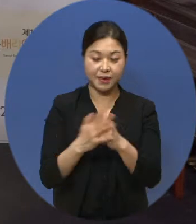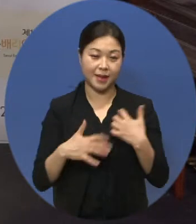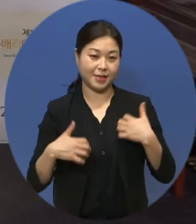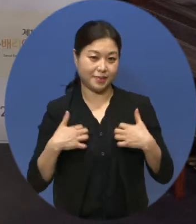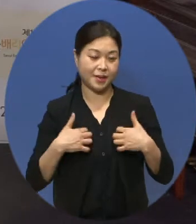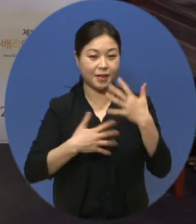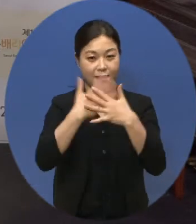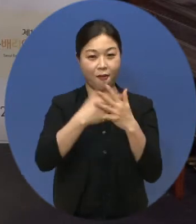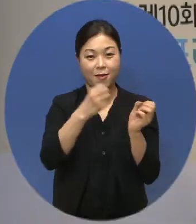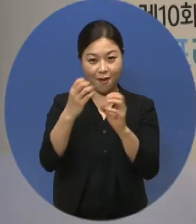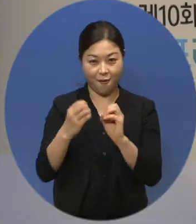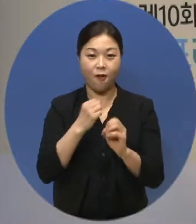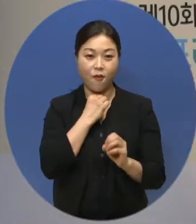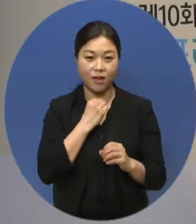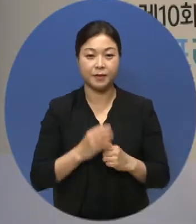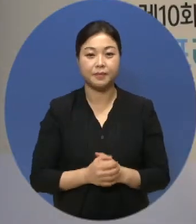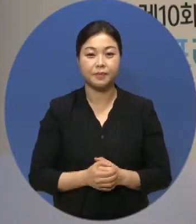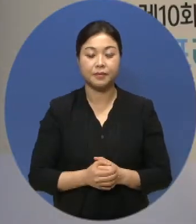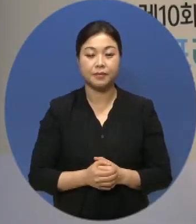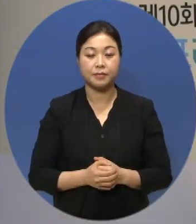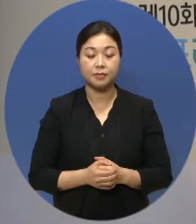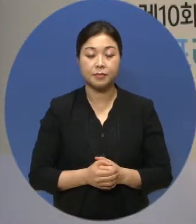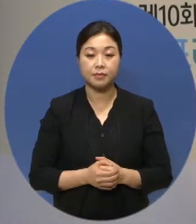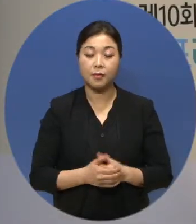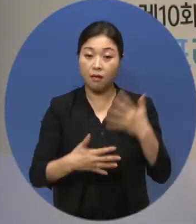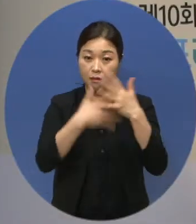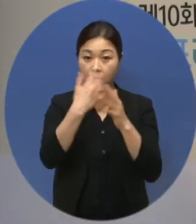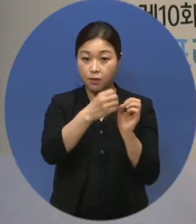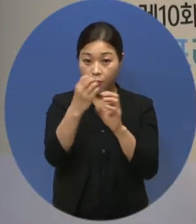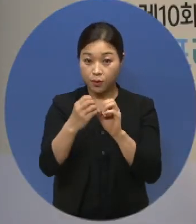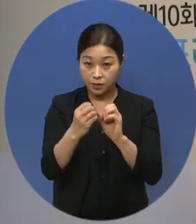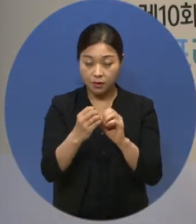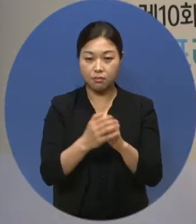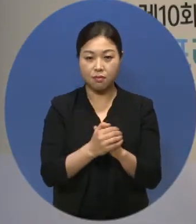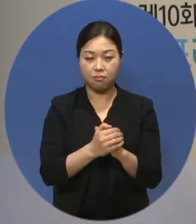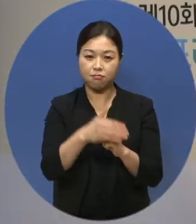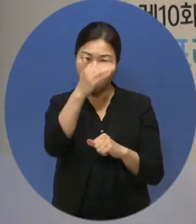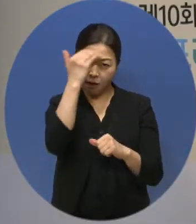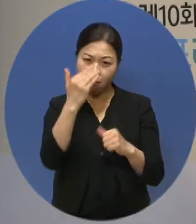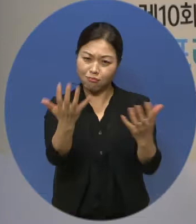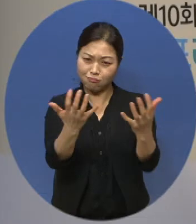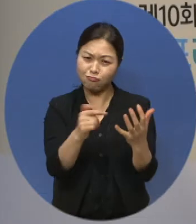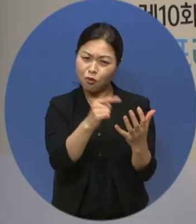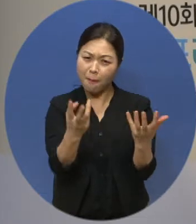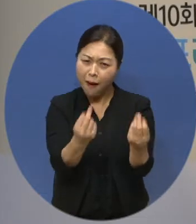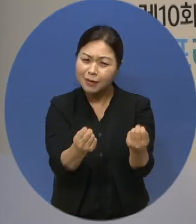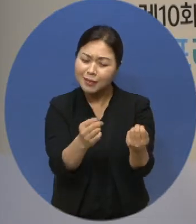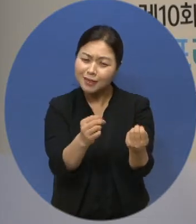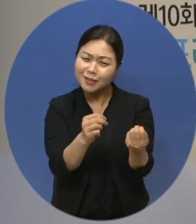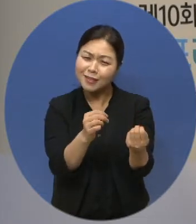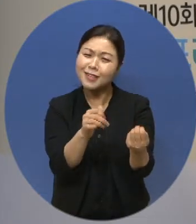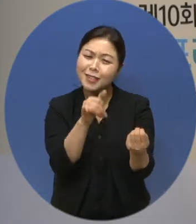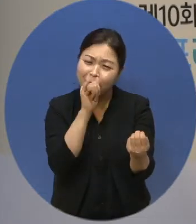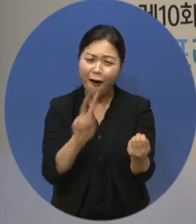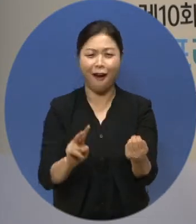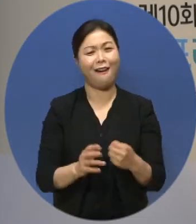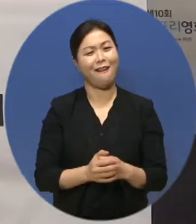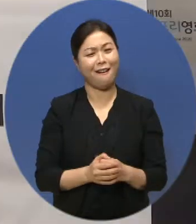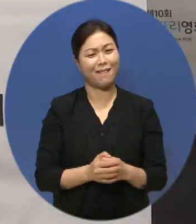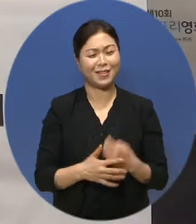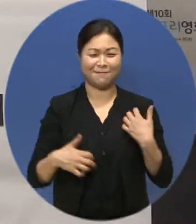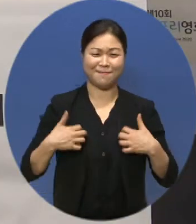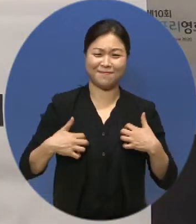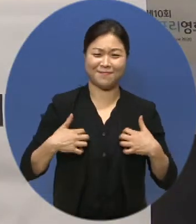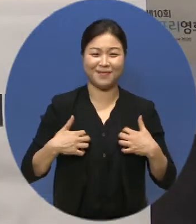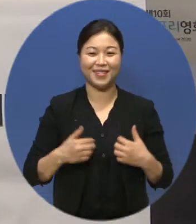토크 나눠볼 텐데요. 원래 사실 시네 토크는 관객들도 좀 많이 계시고 이래야지 조금 흥이